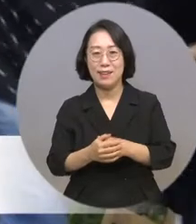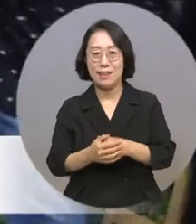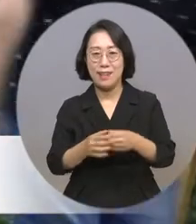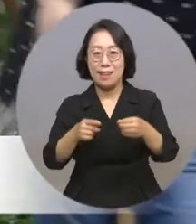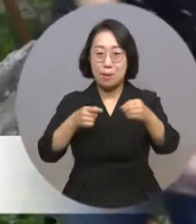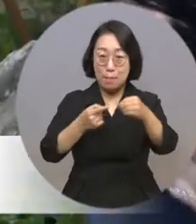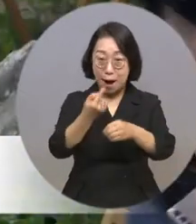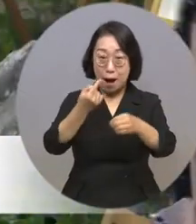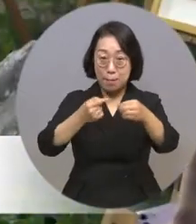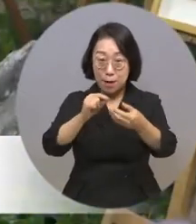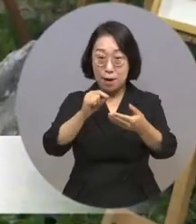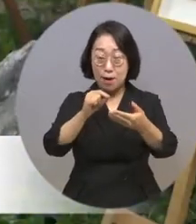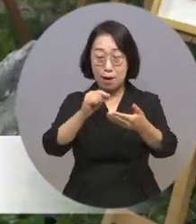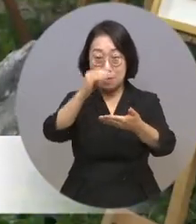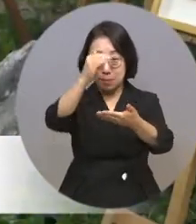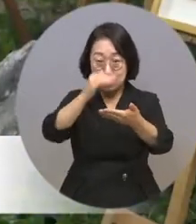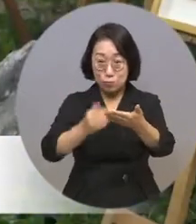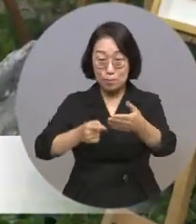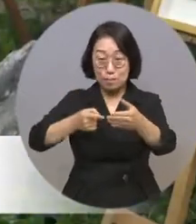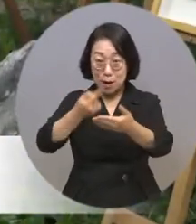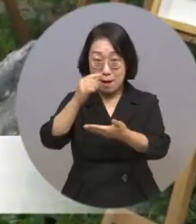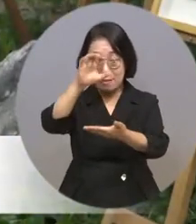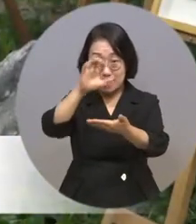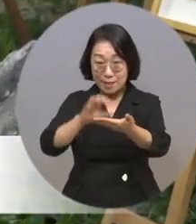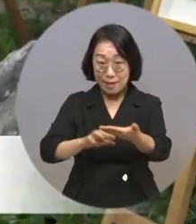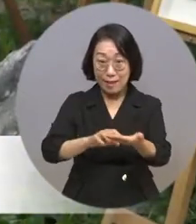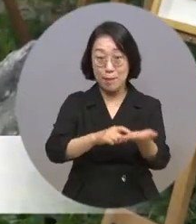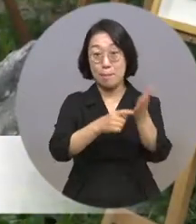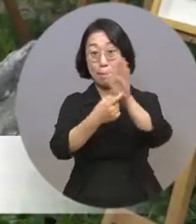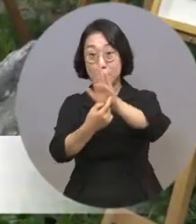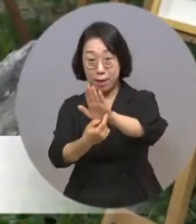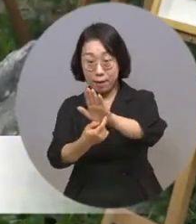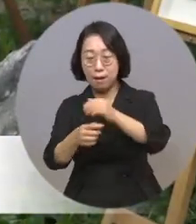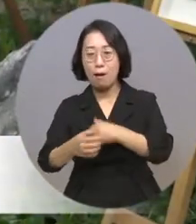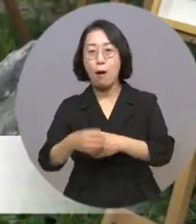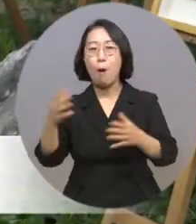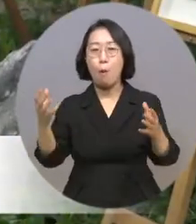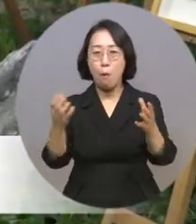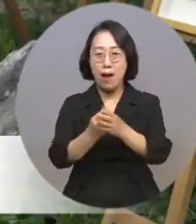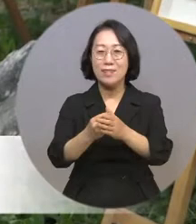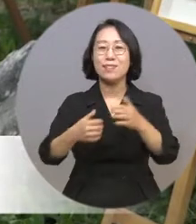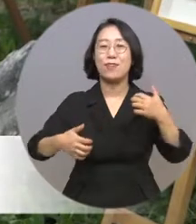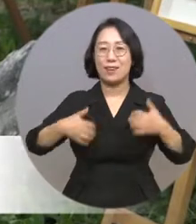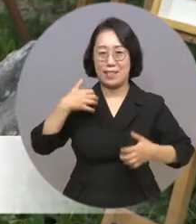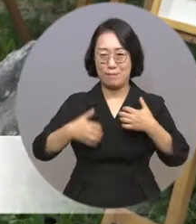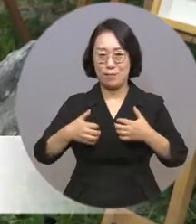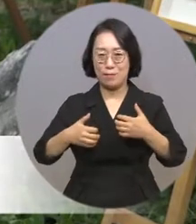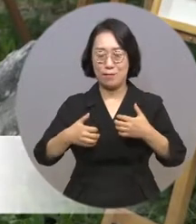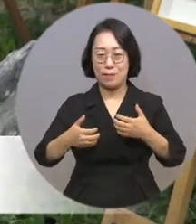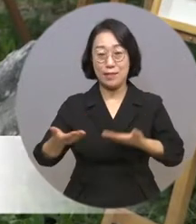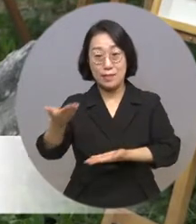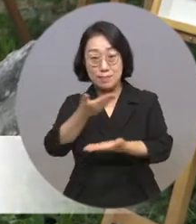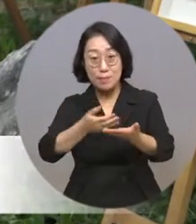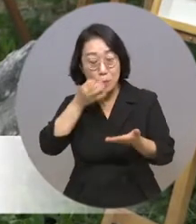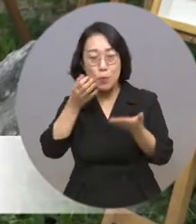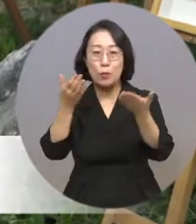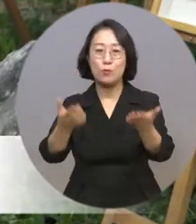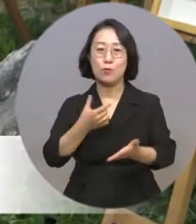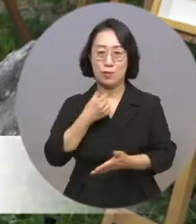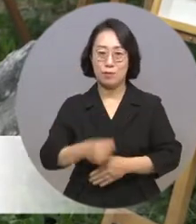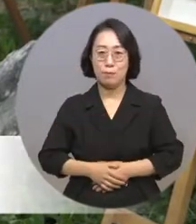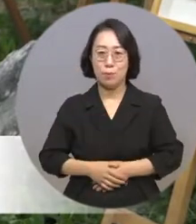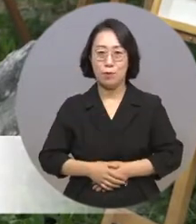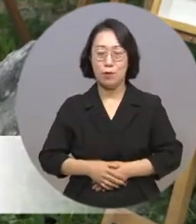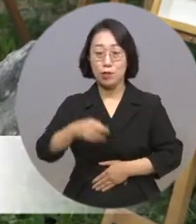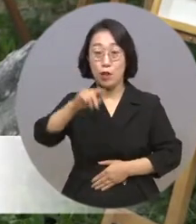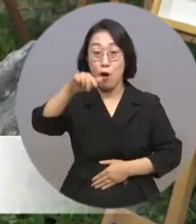표현하면서 한자 한자 각을 했을 때 그 완성되어가는 그 기쁨을 서로 같이 한번 느껴봤으면 합니다. 서각을